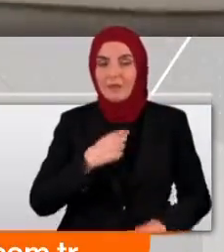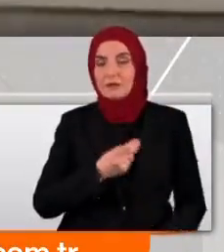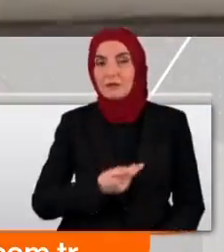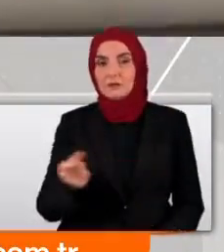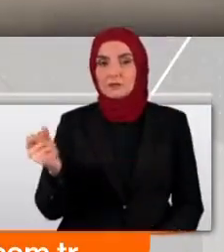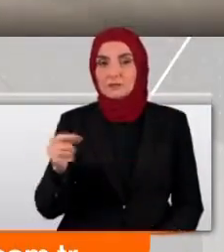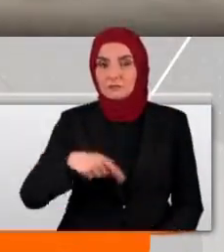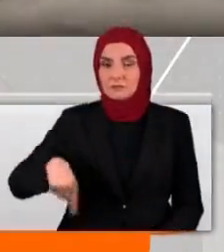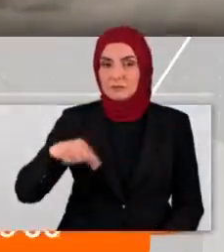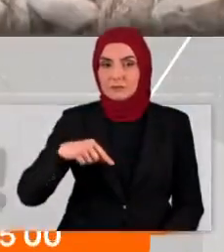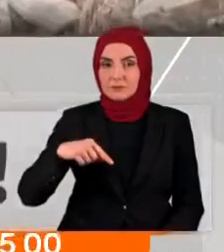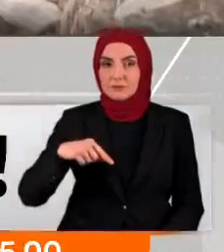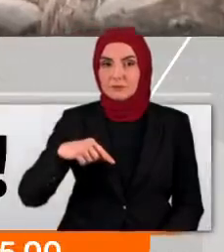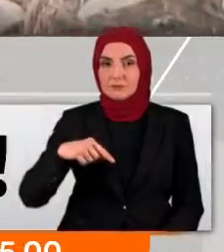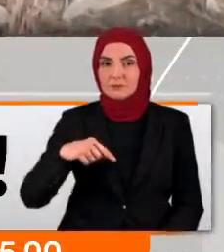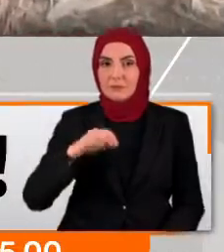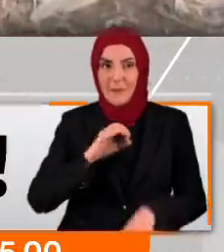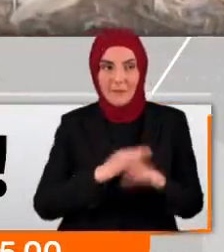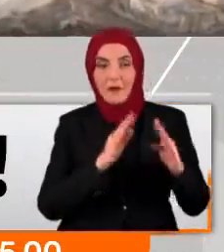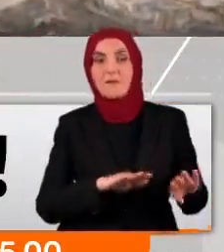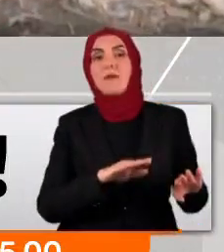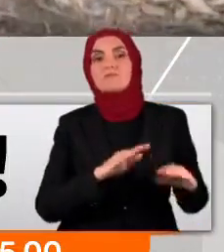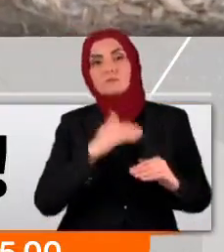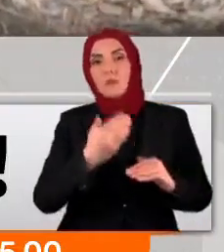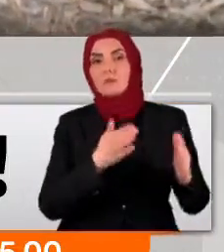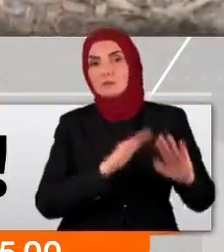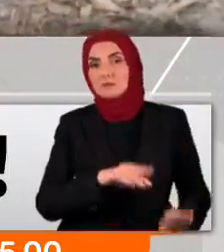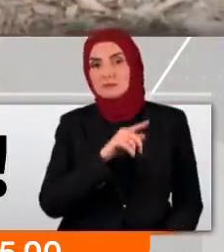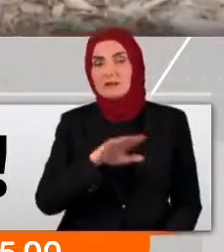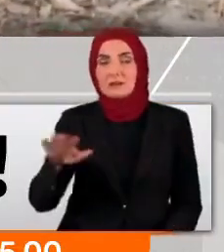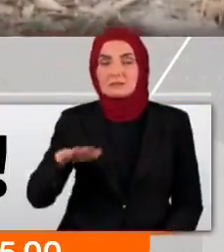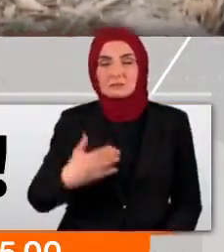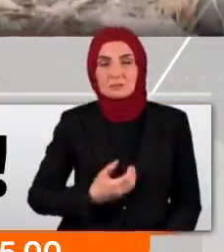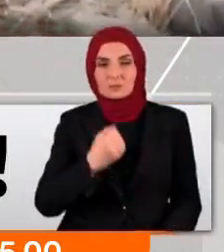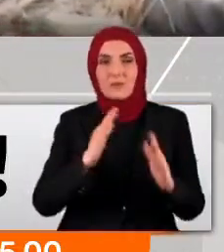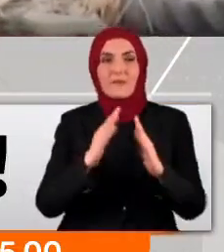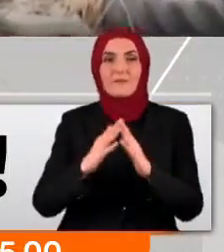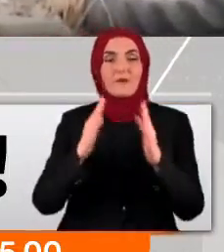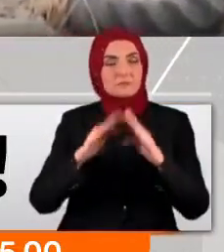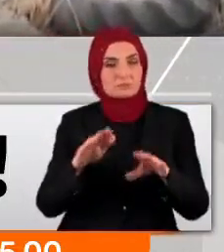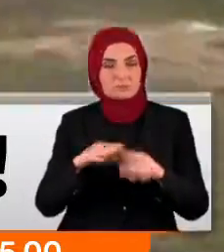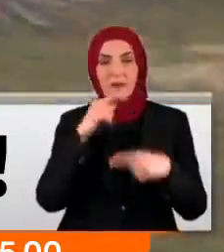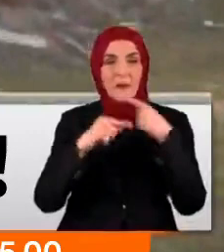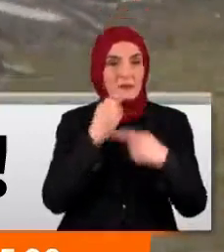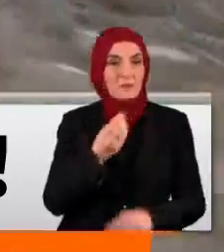O zaman yıkılmadı hemen. Herkes üzgün. Evler yıkıldı. İnsanlar, akrabaları